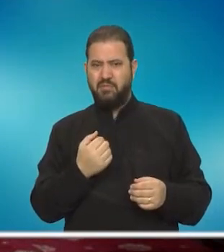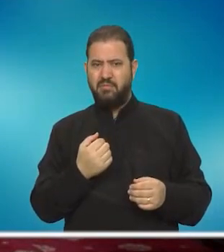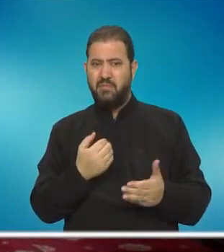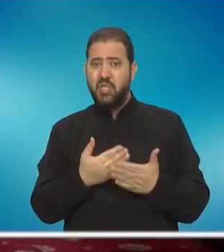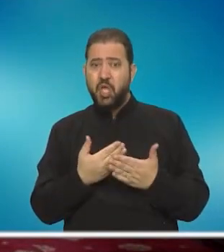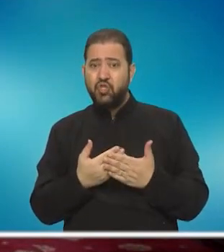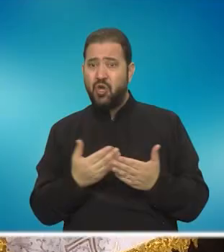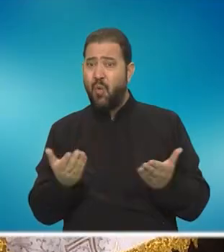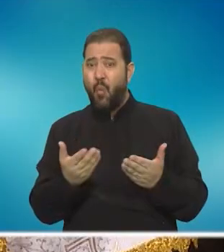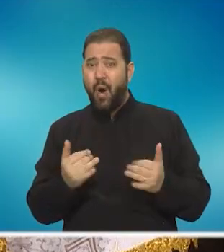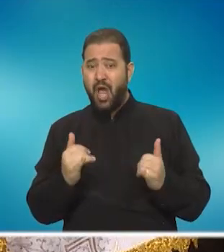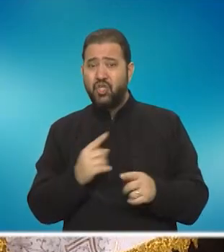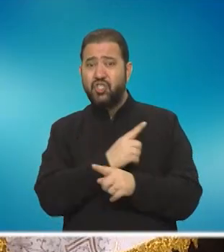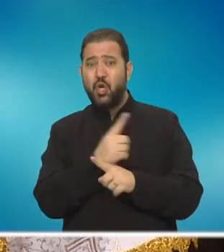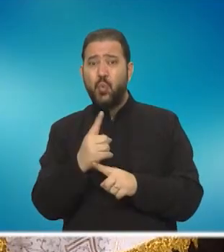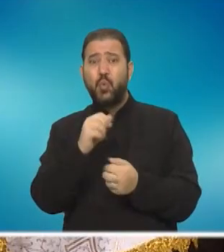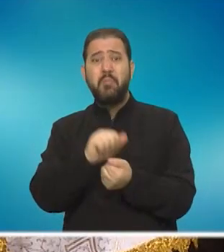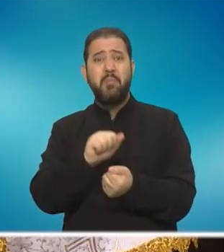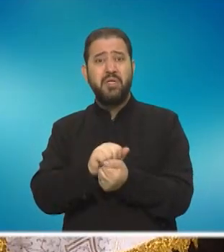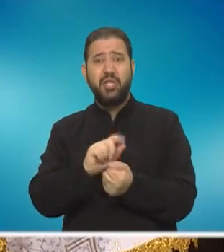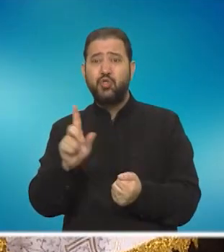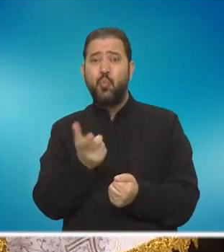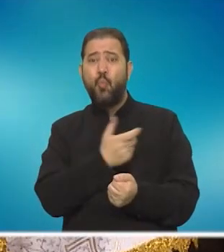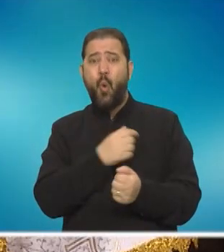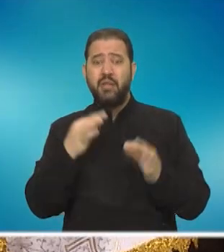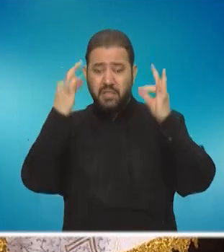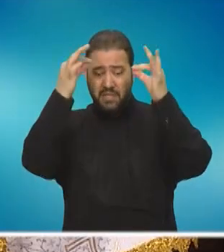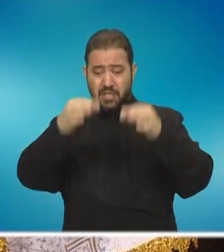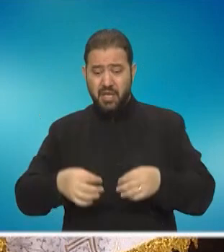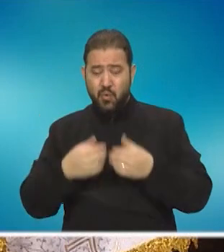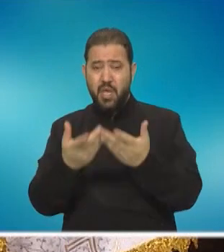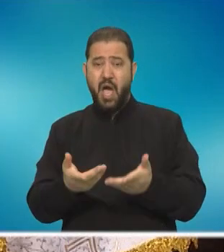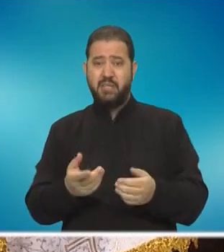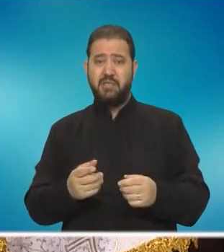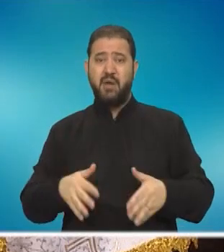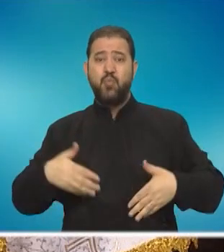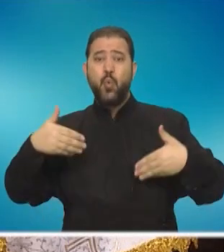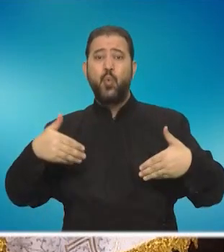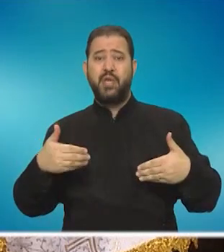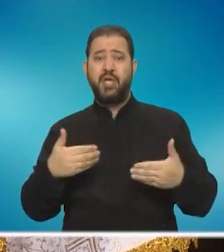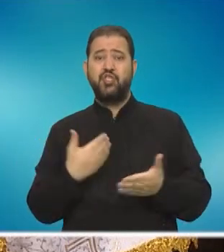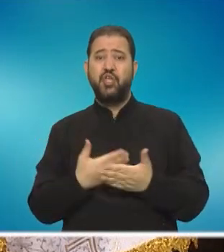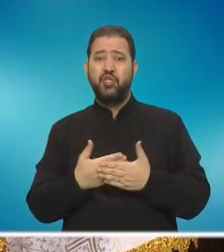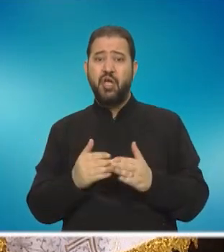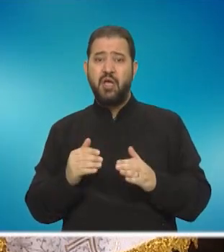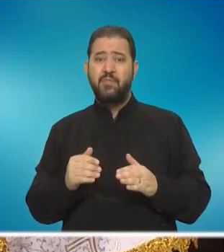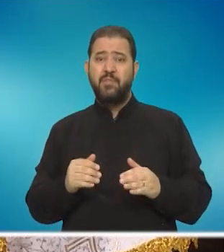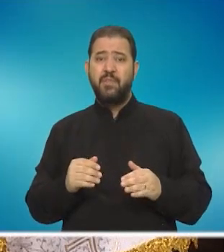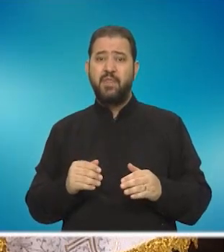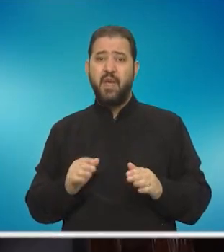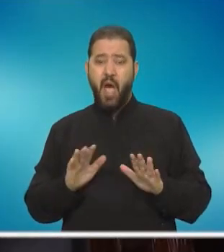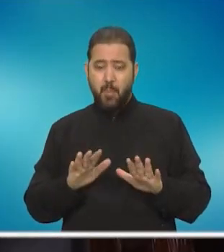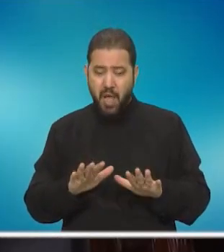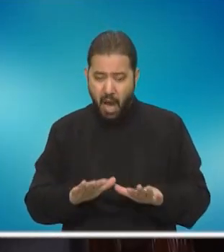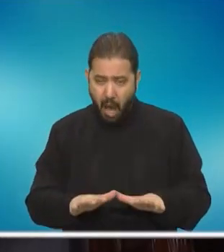ce oare materia nu poate să aducă o stare de bucurie și de ce aplecarea omului spre materialism este un